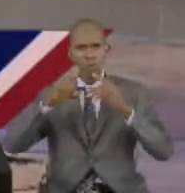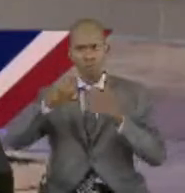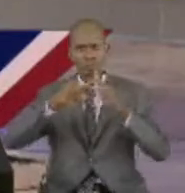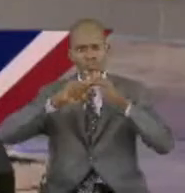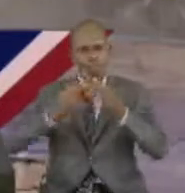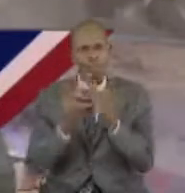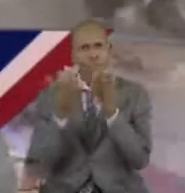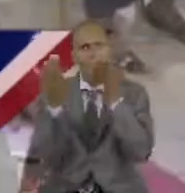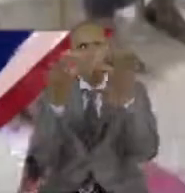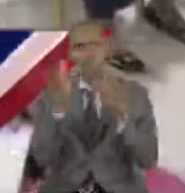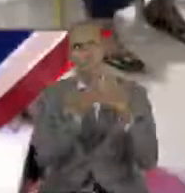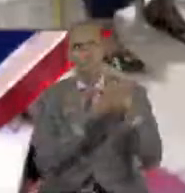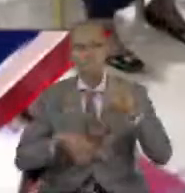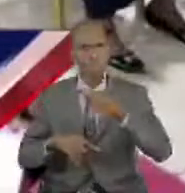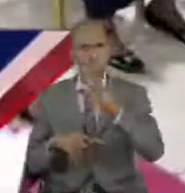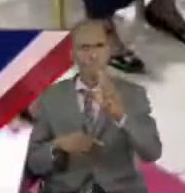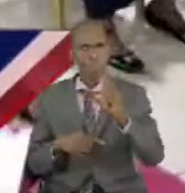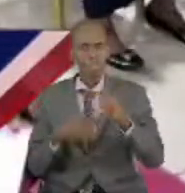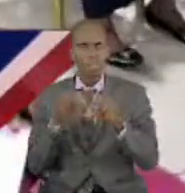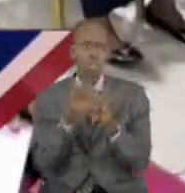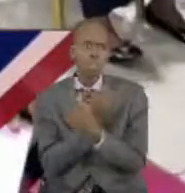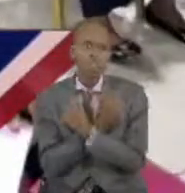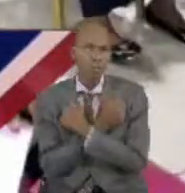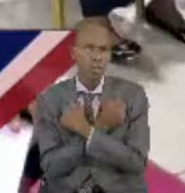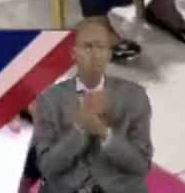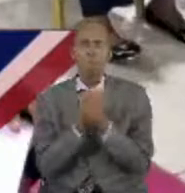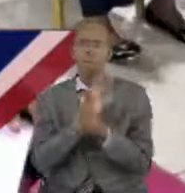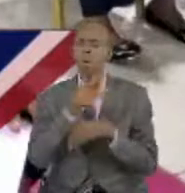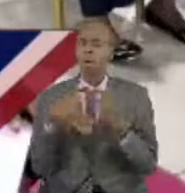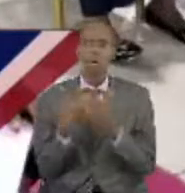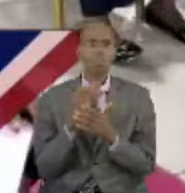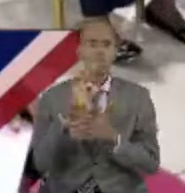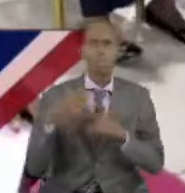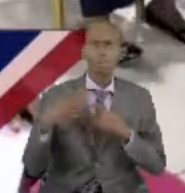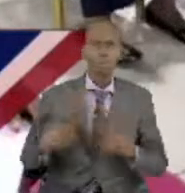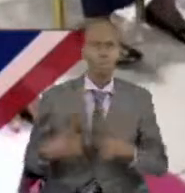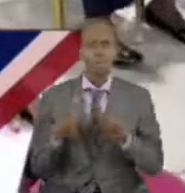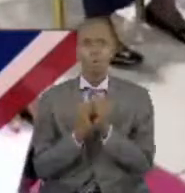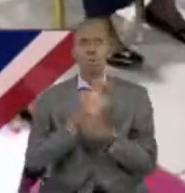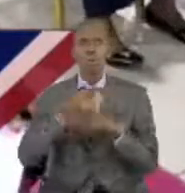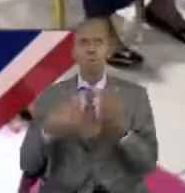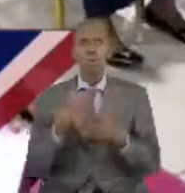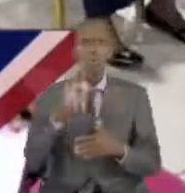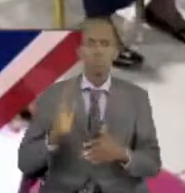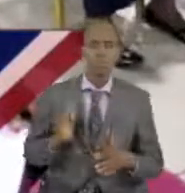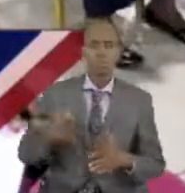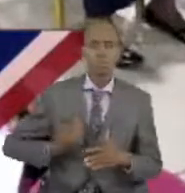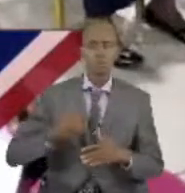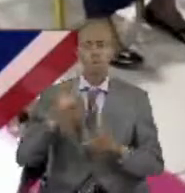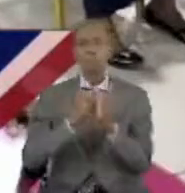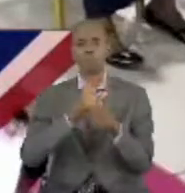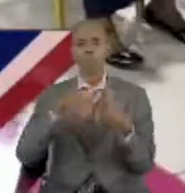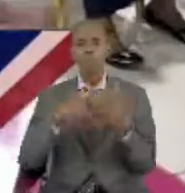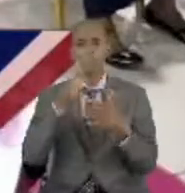servir est ce que vous savez le seigneur dans l'amour le tout votre coeur le tout votre âme de tueur votre pensée